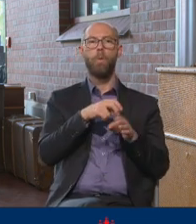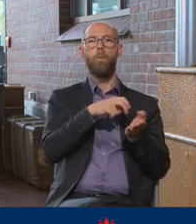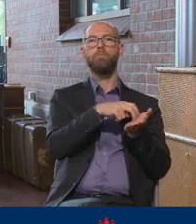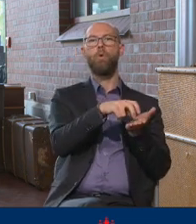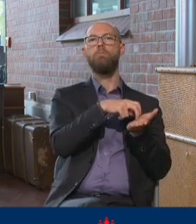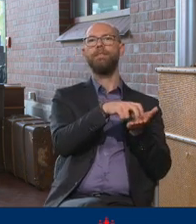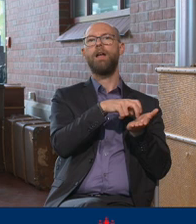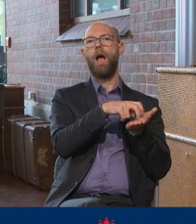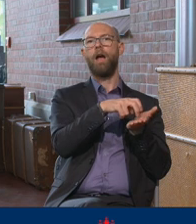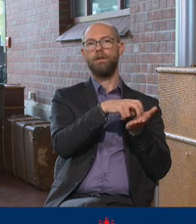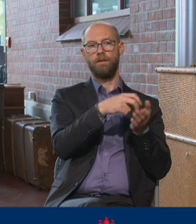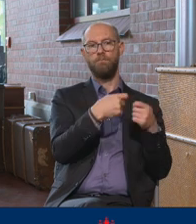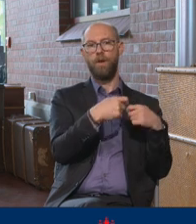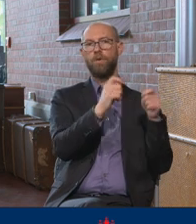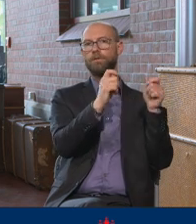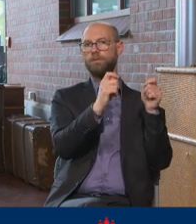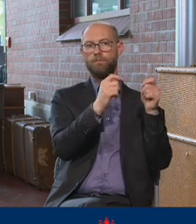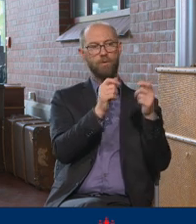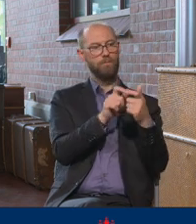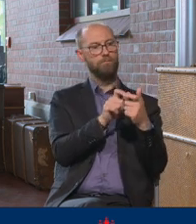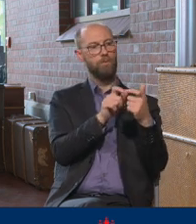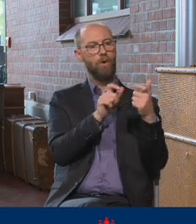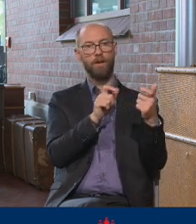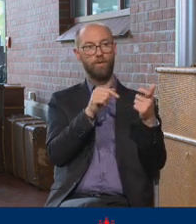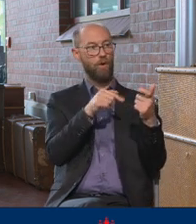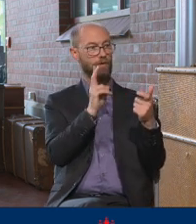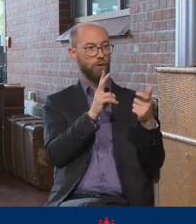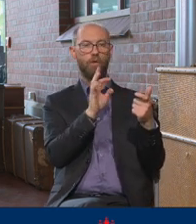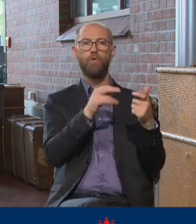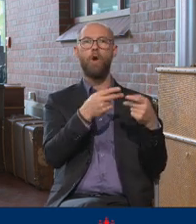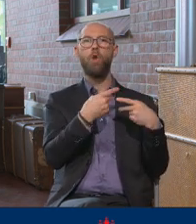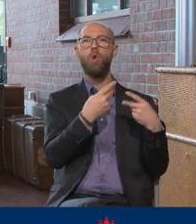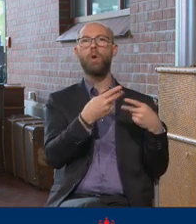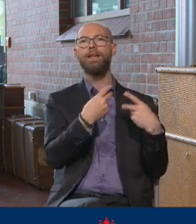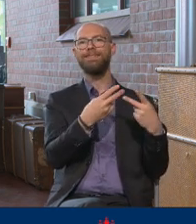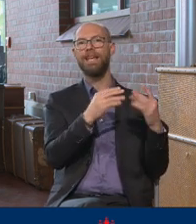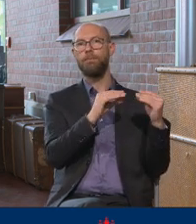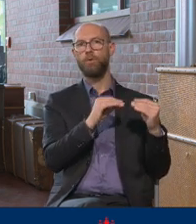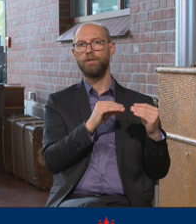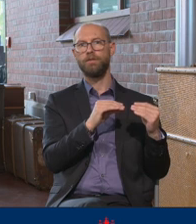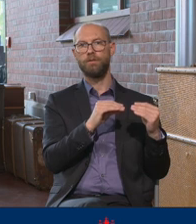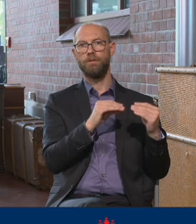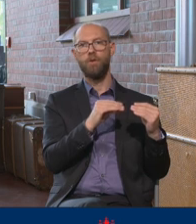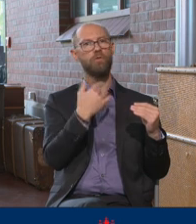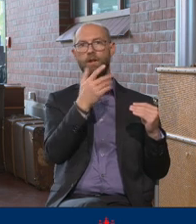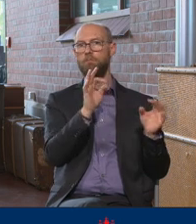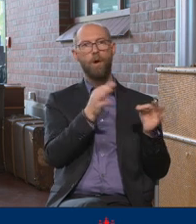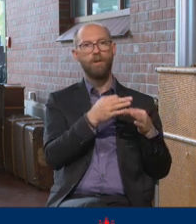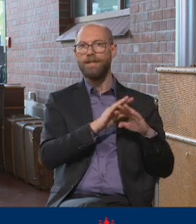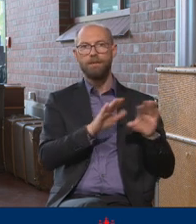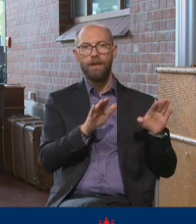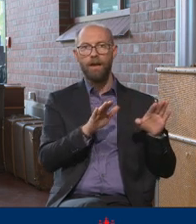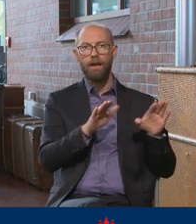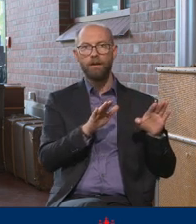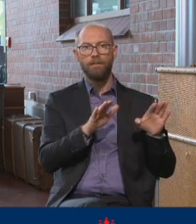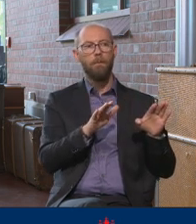vorstellen dass diese brücken die heute noch für die logistik genutzt werden dass die frei werden dass dort weiß gärten